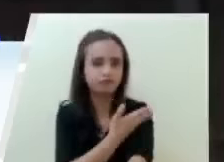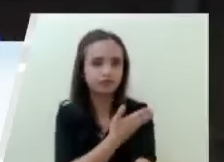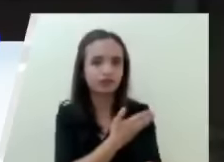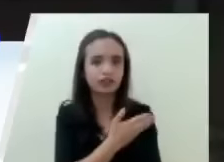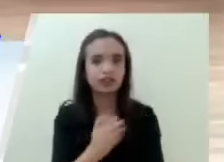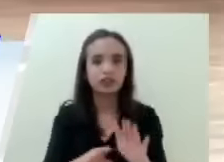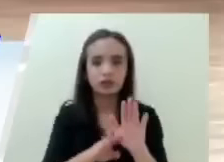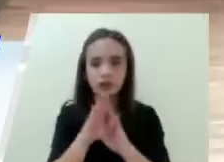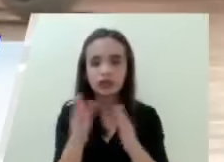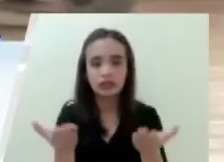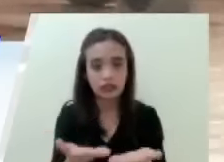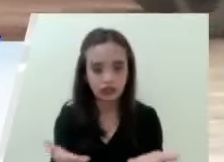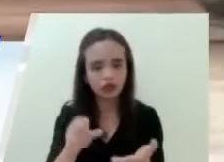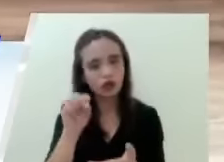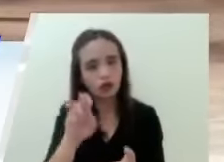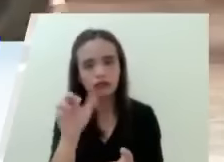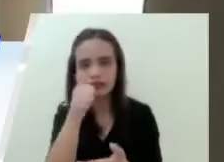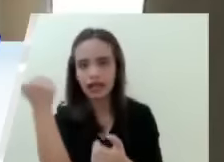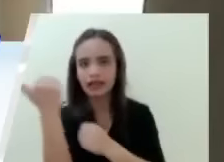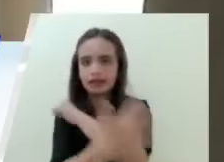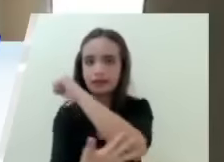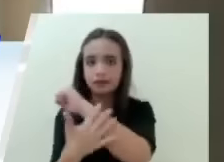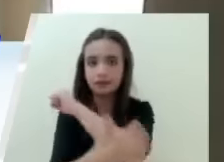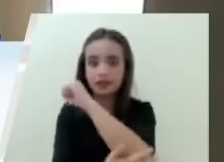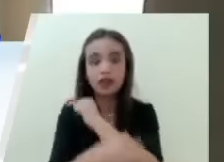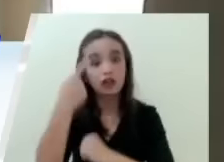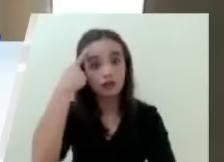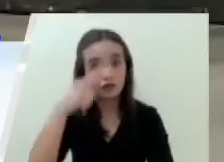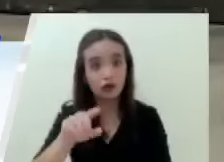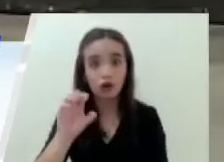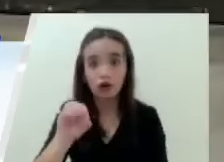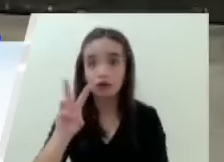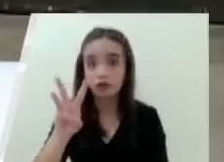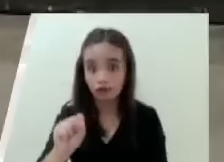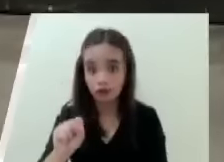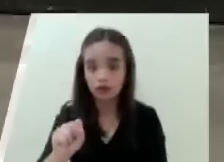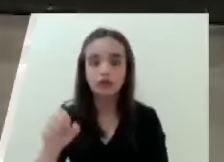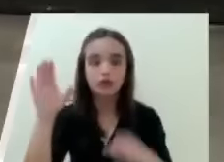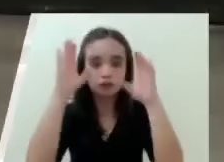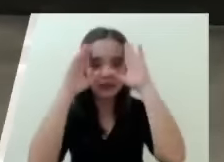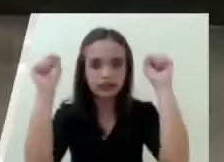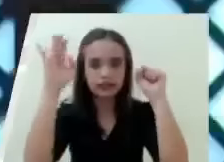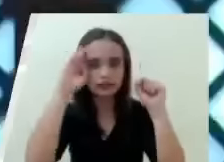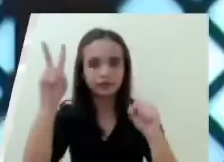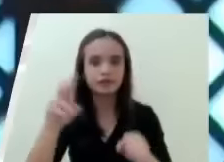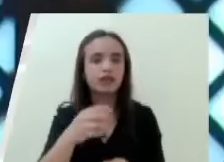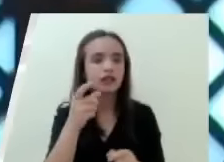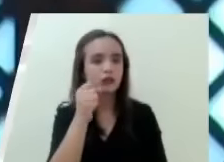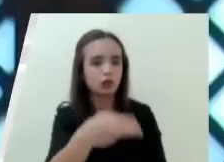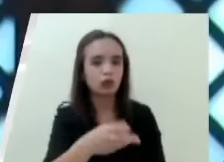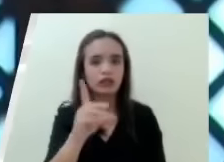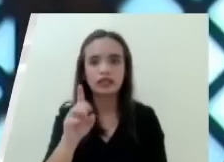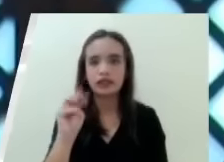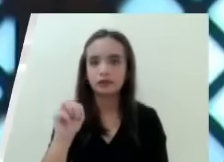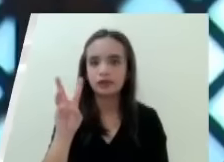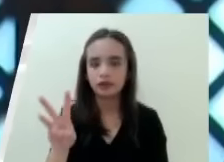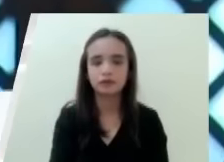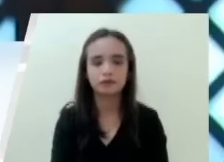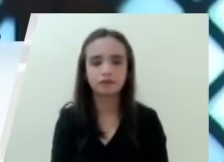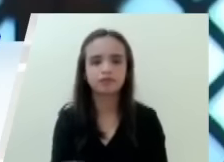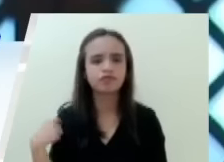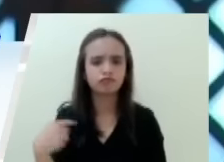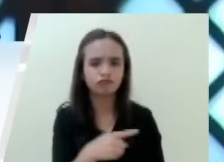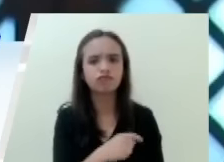o abroad. Para sa mga OFW naman, may utos din ng Pangulo sa Department of Migrant Workers. Let us continue to